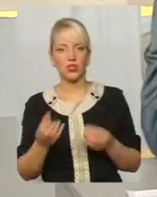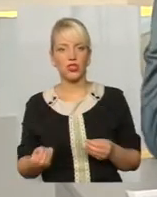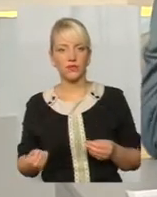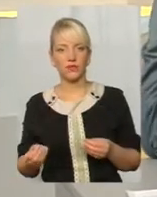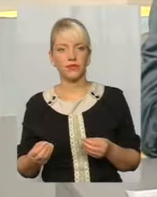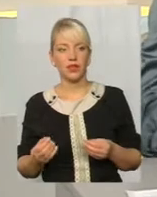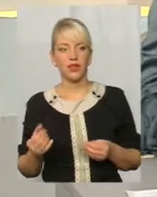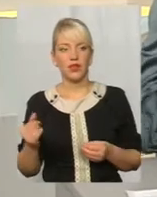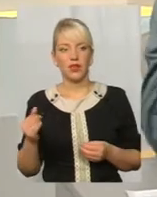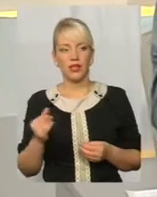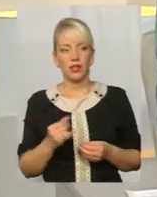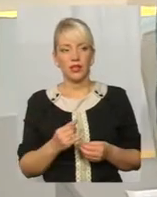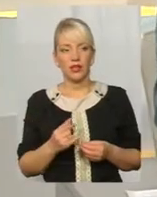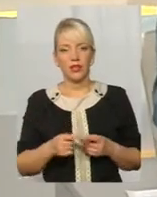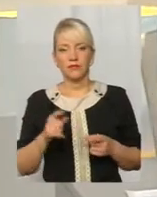і